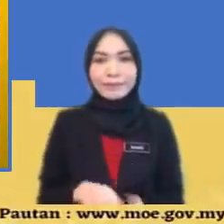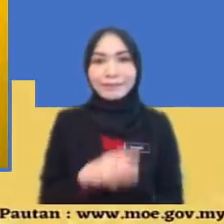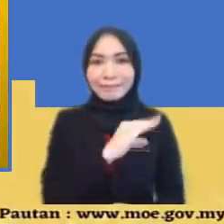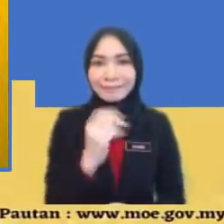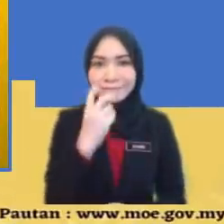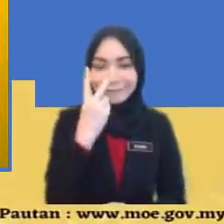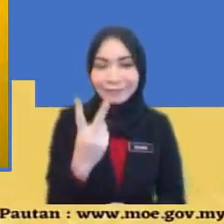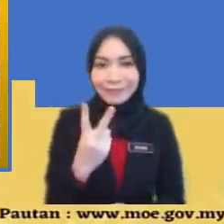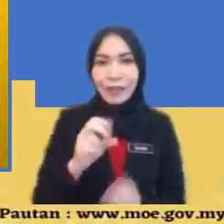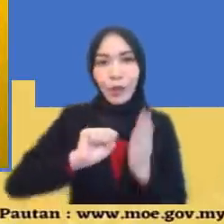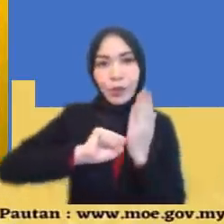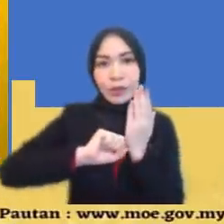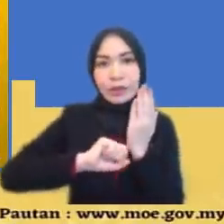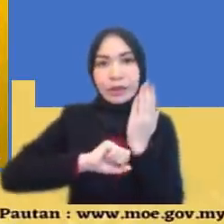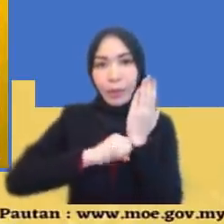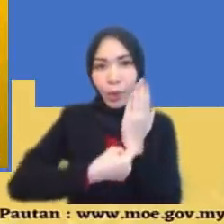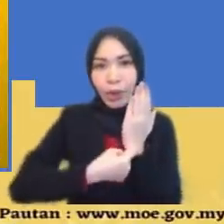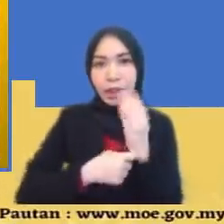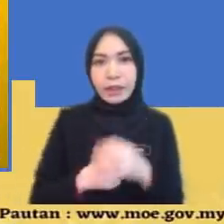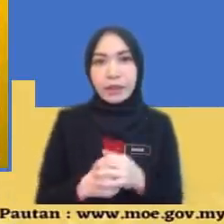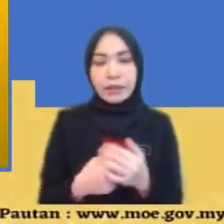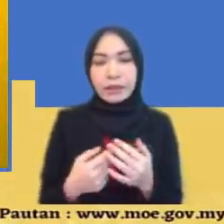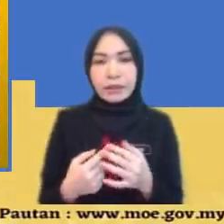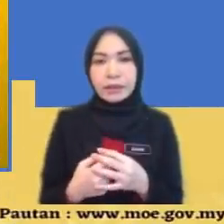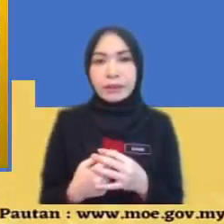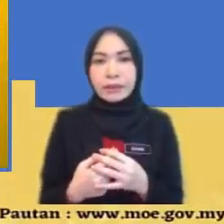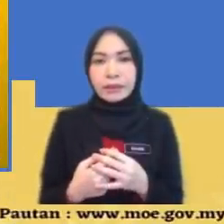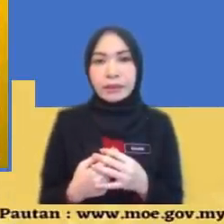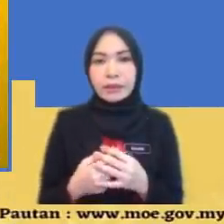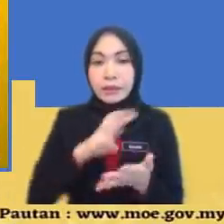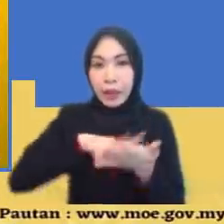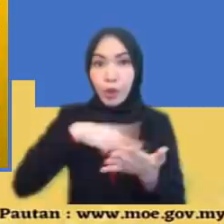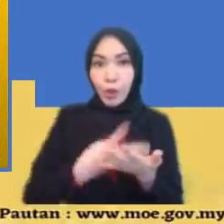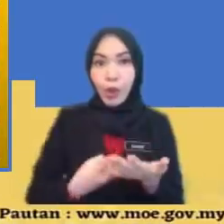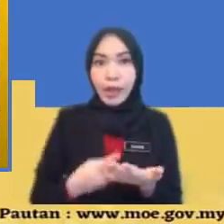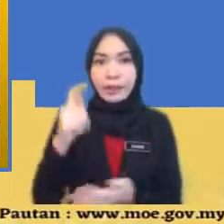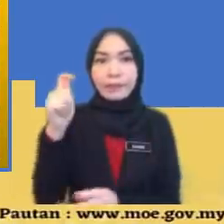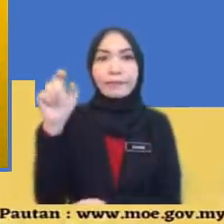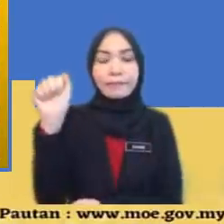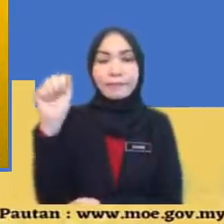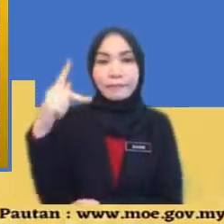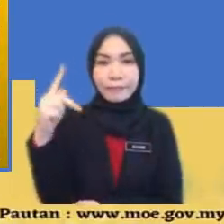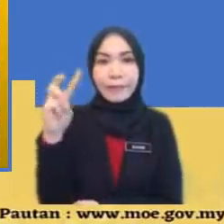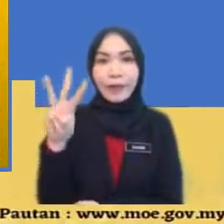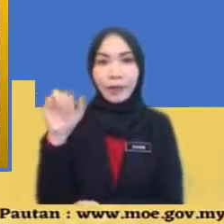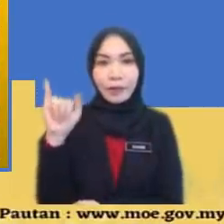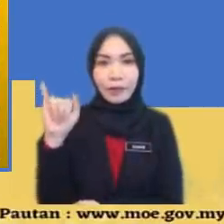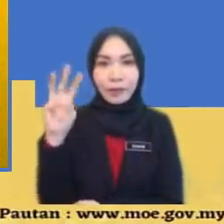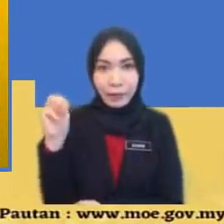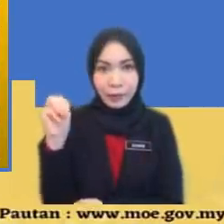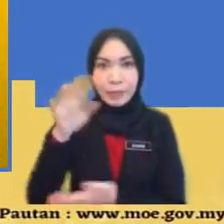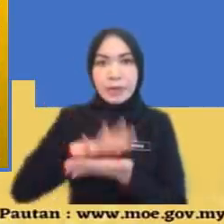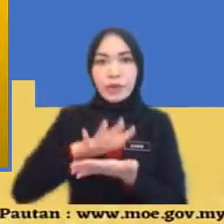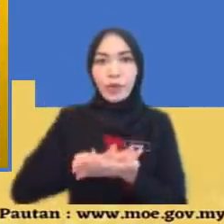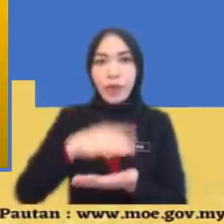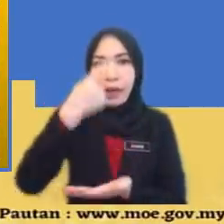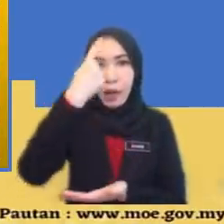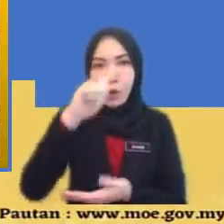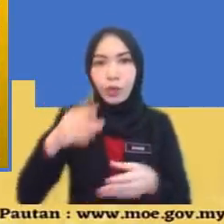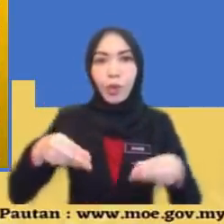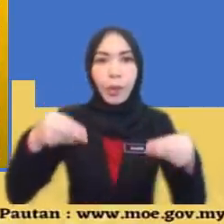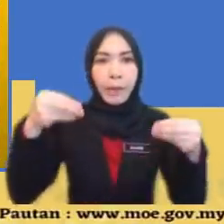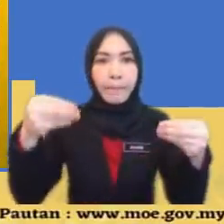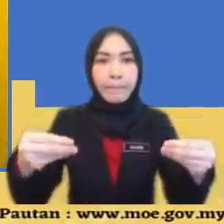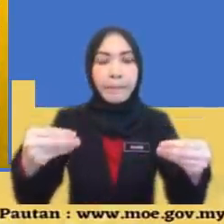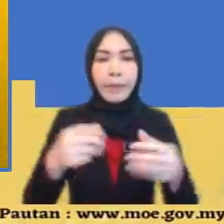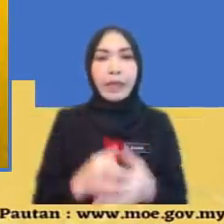bagaimana penyelesaian smule takwim persekolahan ini adalah untuk memberi peluang kepada murid untuk